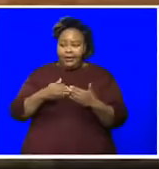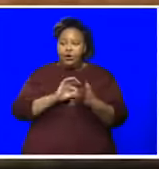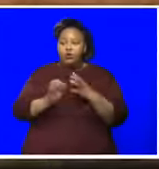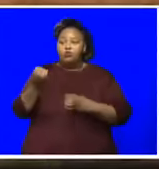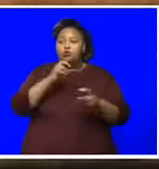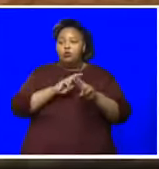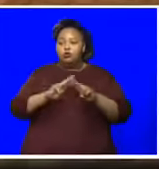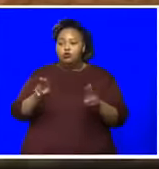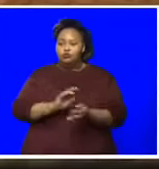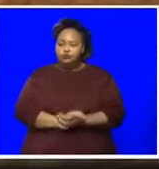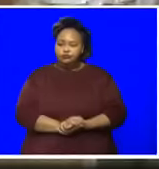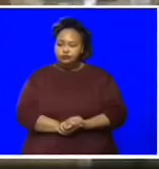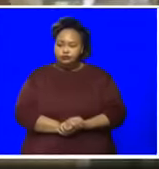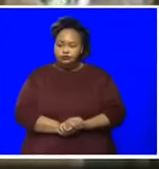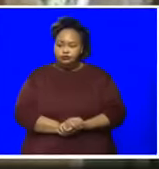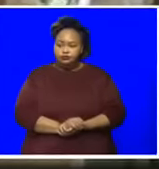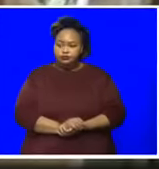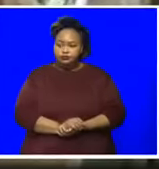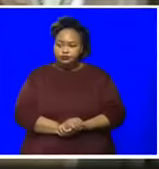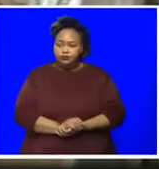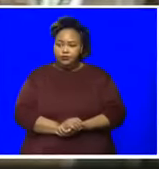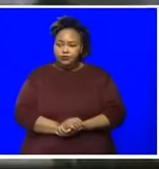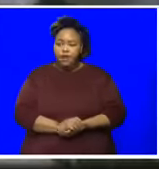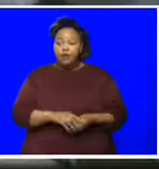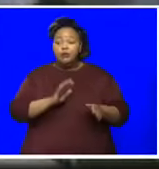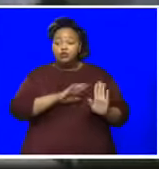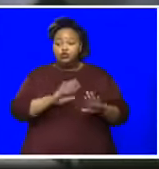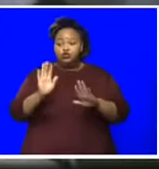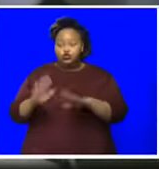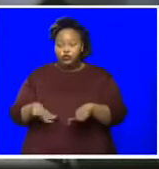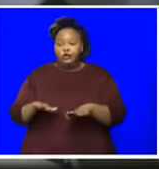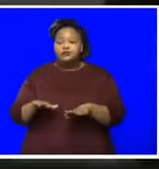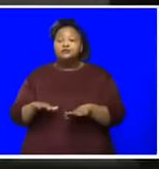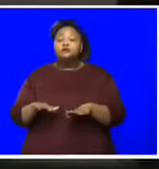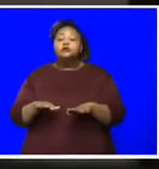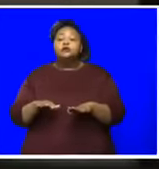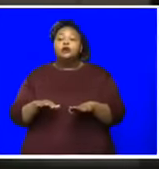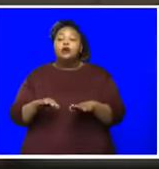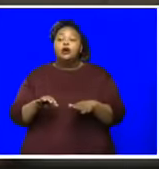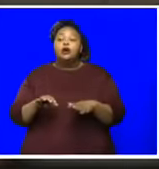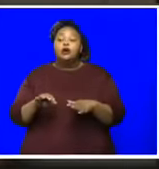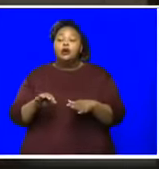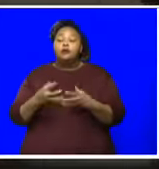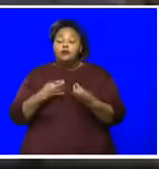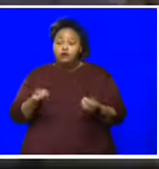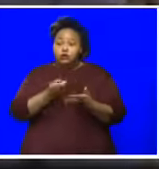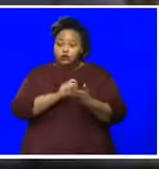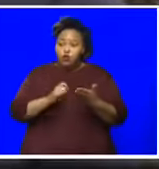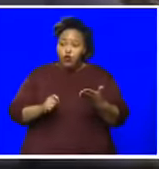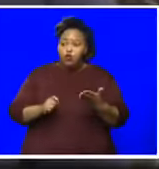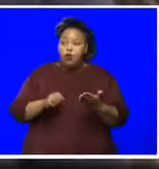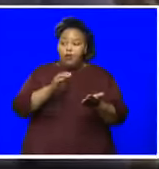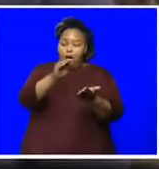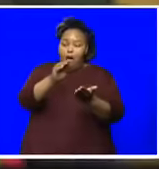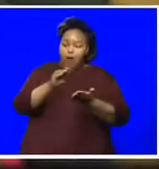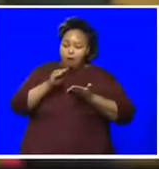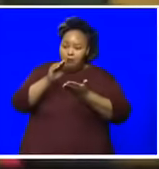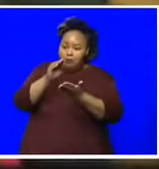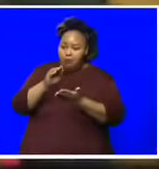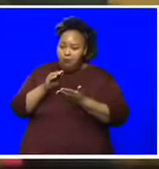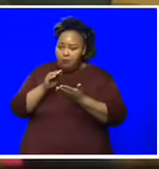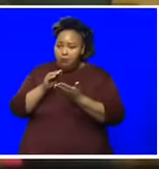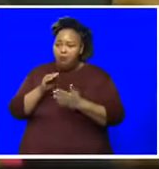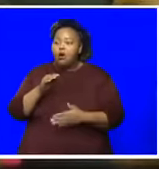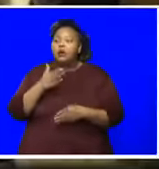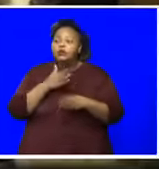letincane isingle tree ensongweni kanye nasenzongomane kubala letimbalwa batfole kwemukela ticathulo timphahla kanye nesinkhwa